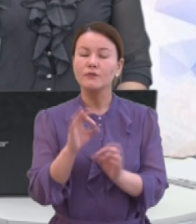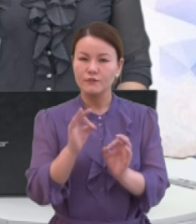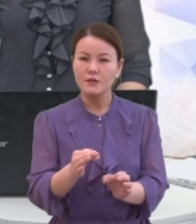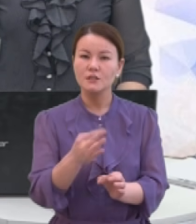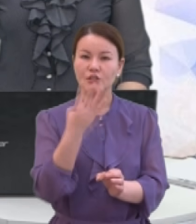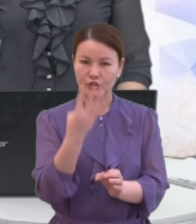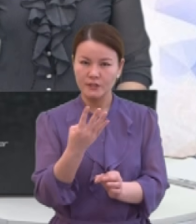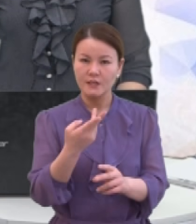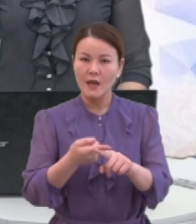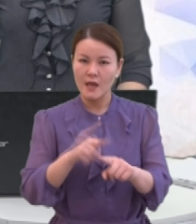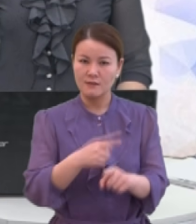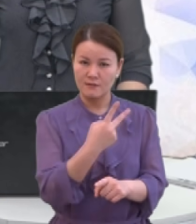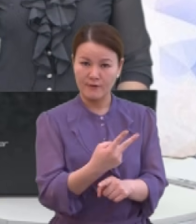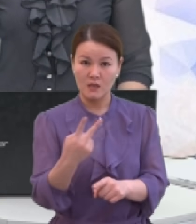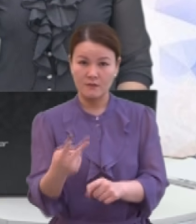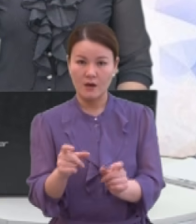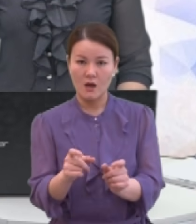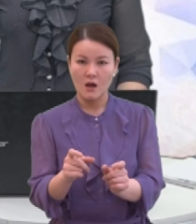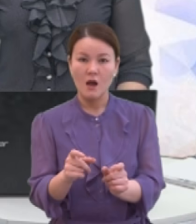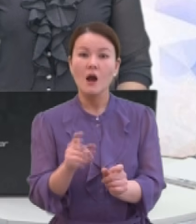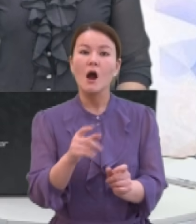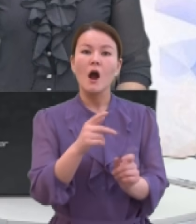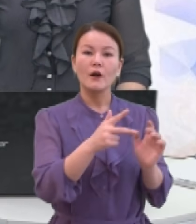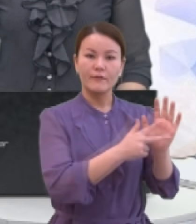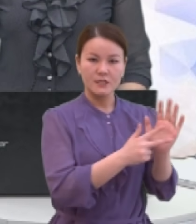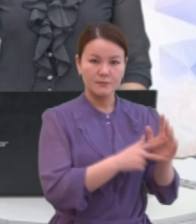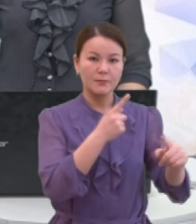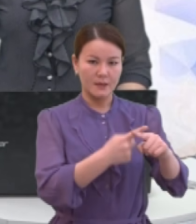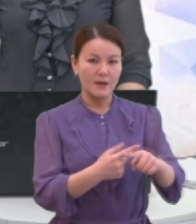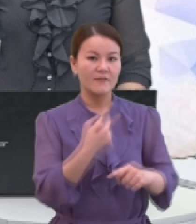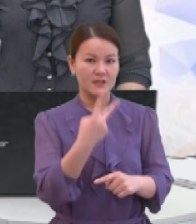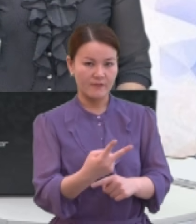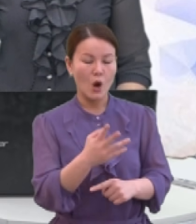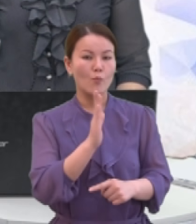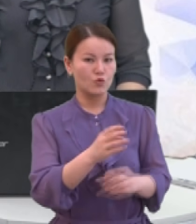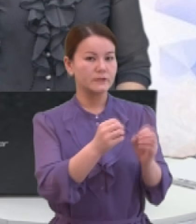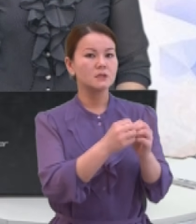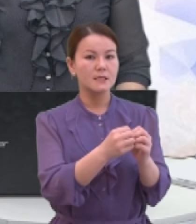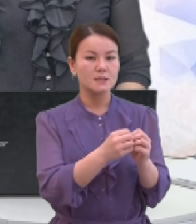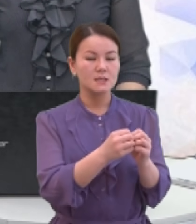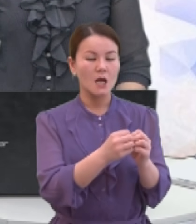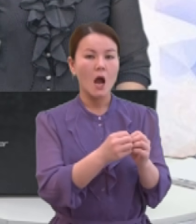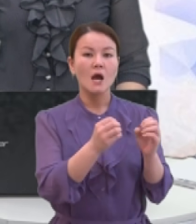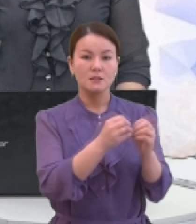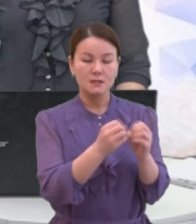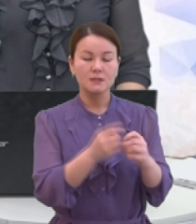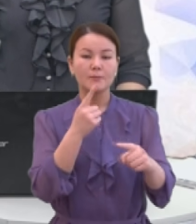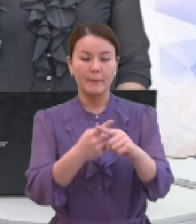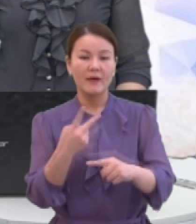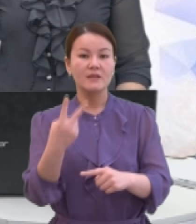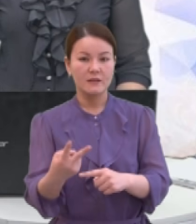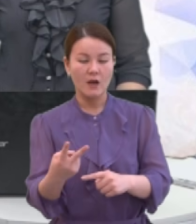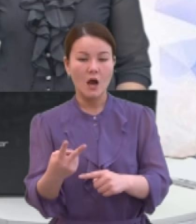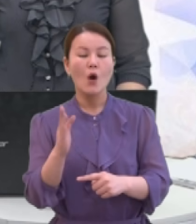это 2 и 2 восьми прибавить 2 получится 10 10 прибавить 2